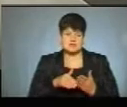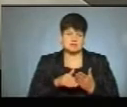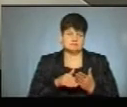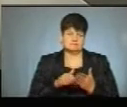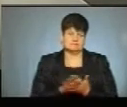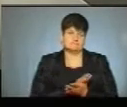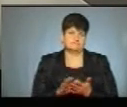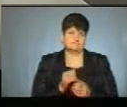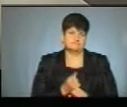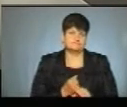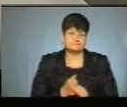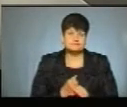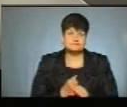засадах.